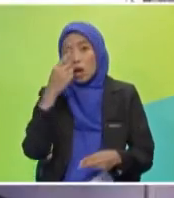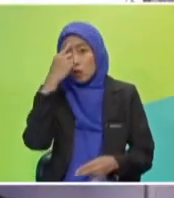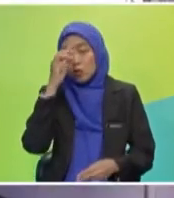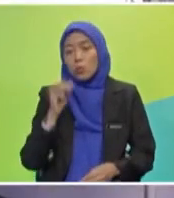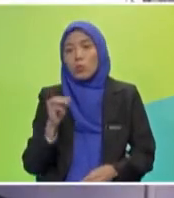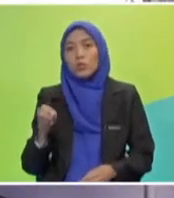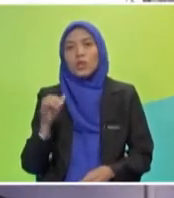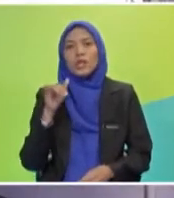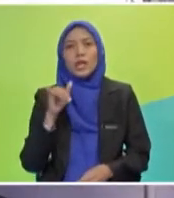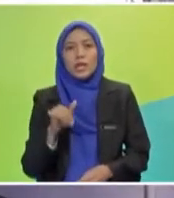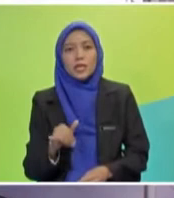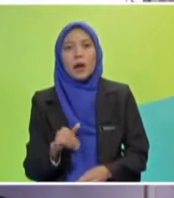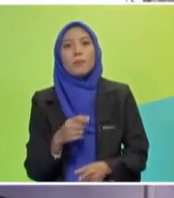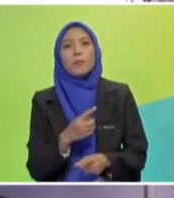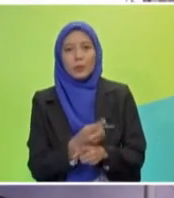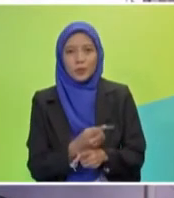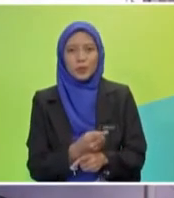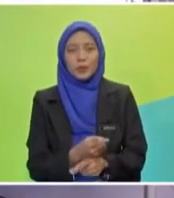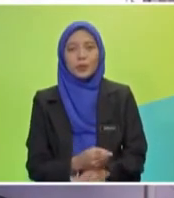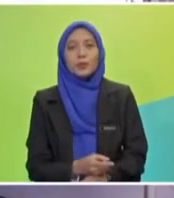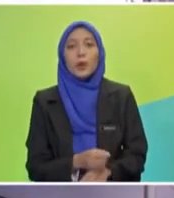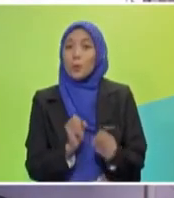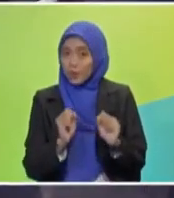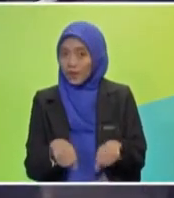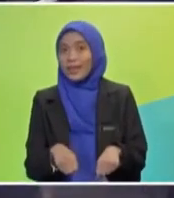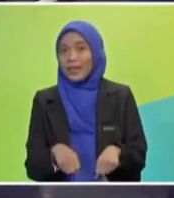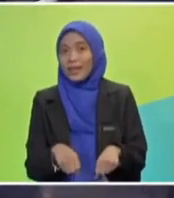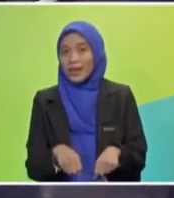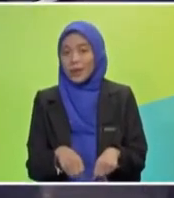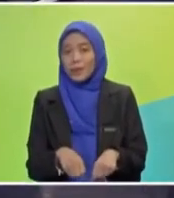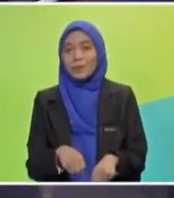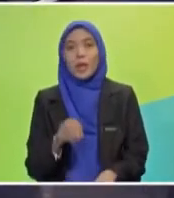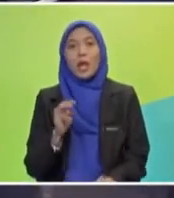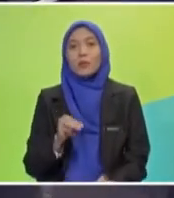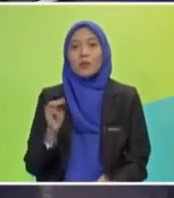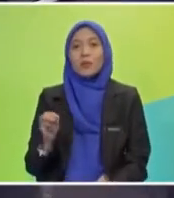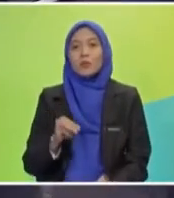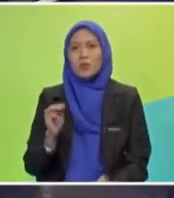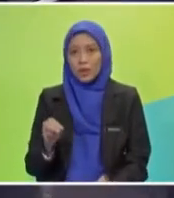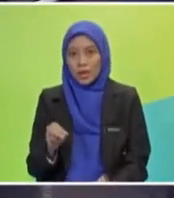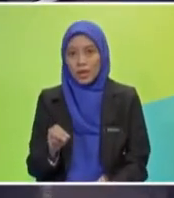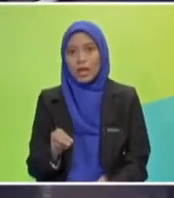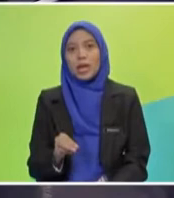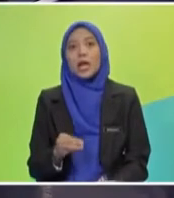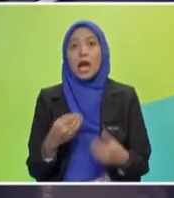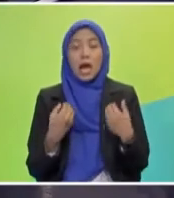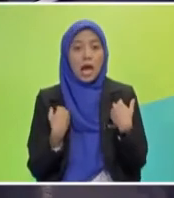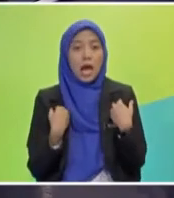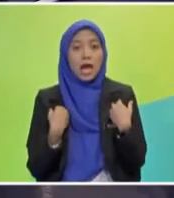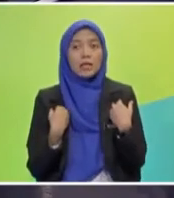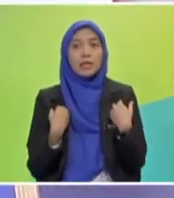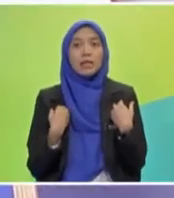membantu memeriahkan pembelajaran kita hari ini. Okey, baik. Boleh. Ha, boleh. Baik, murid-murid atas talian, dekat Kak Nisa tu ada